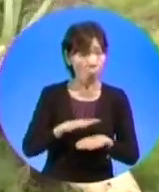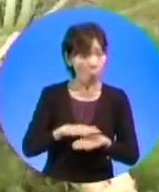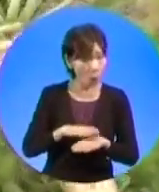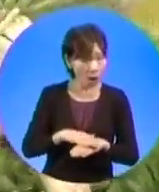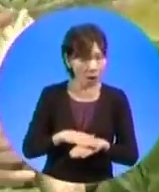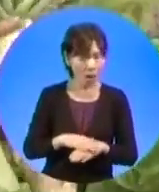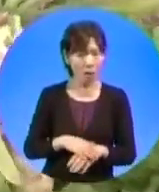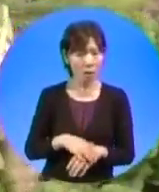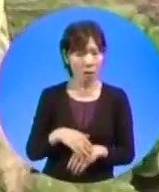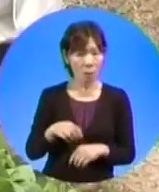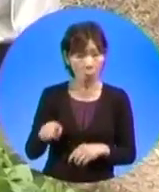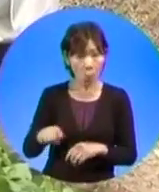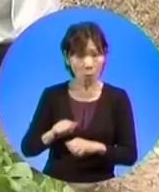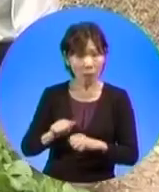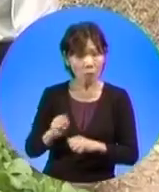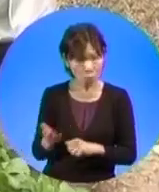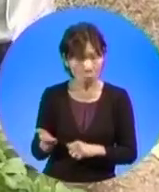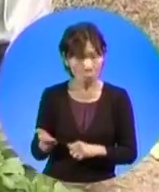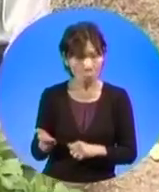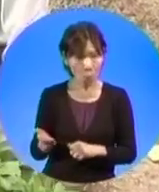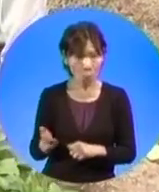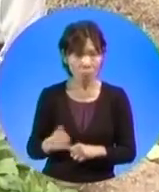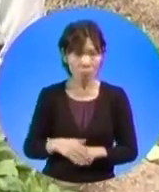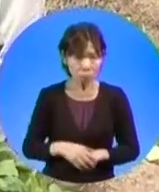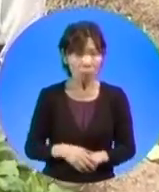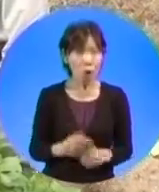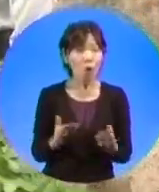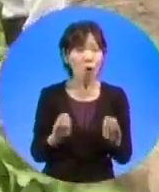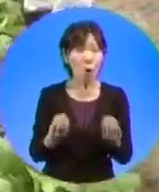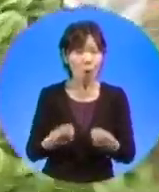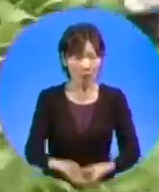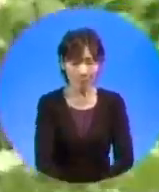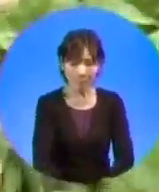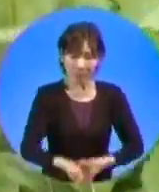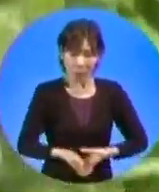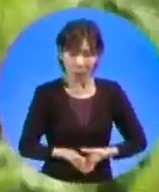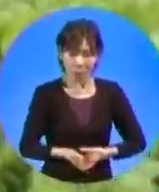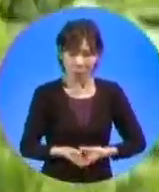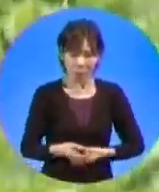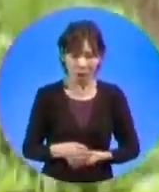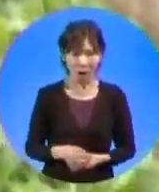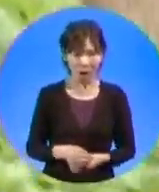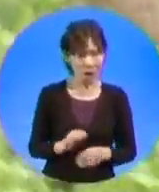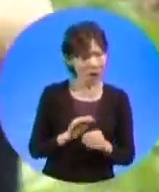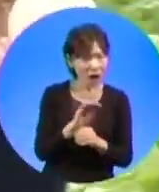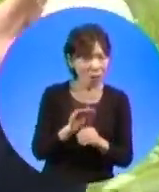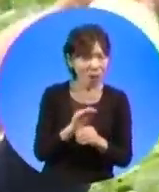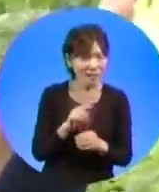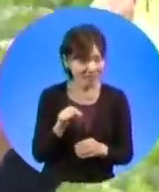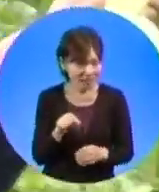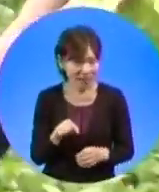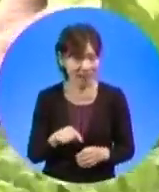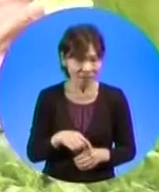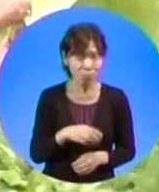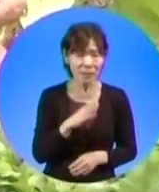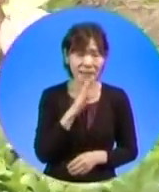取れました。これ、どういうこと、 そのままハイポッと入れてください。 かわいい、コカブラ。